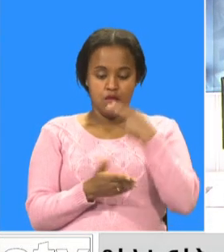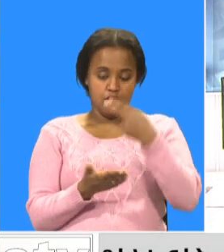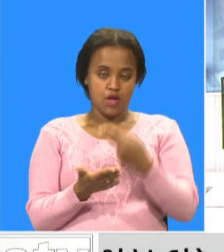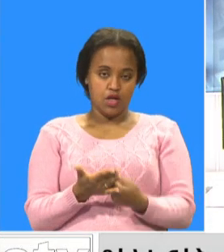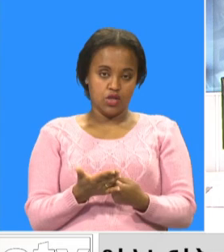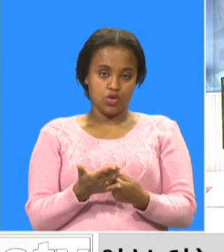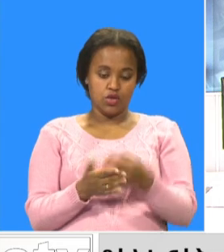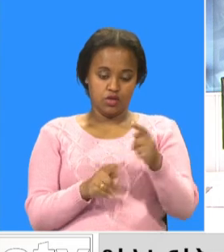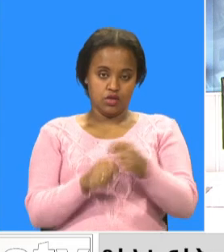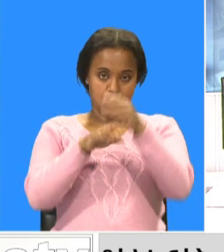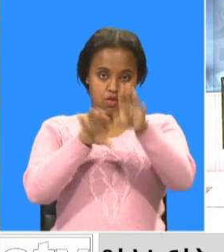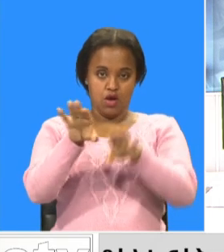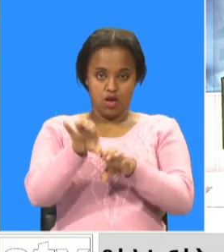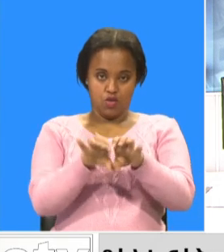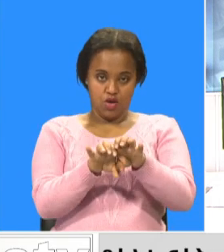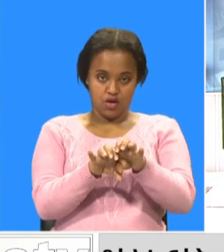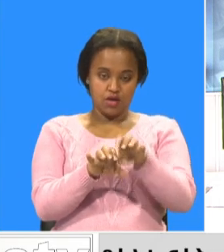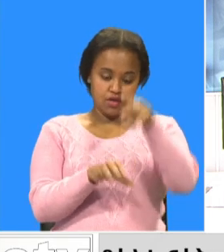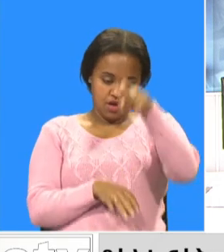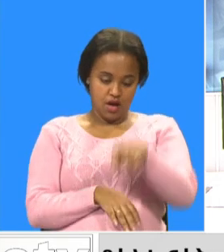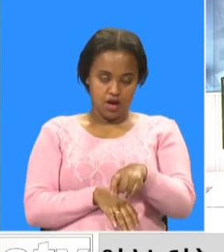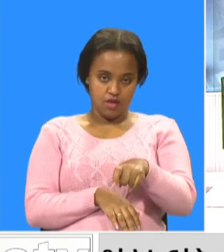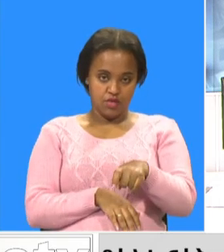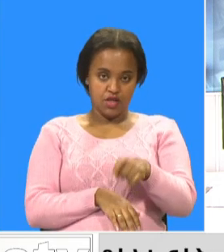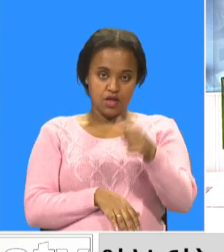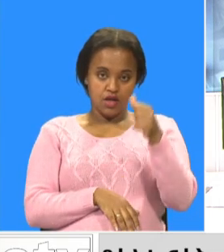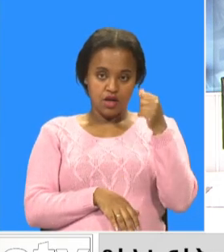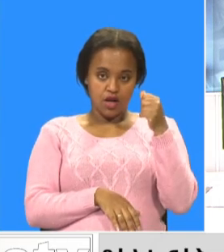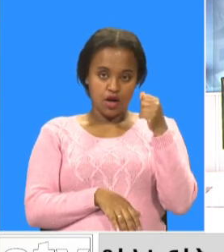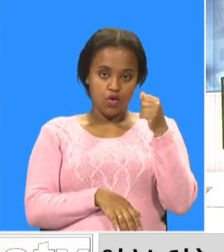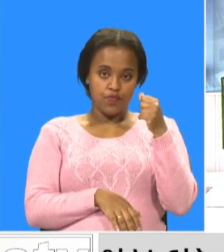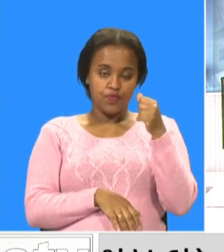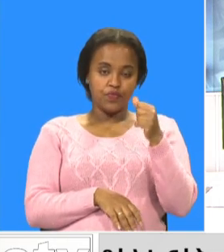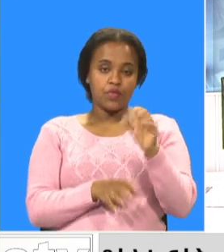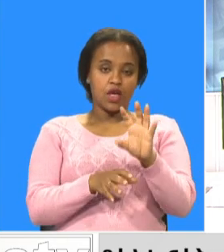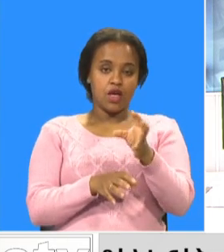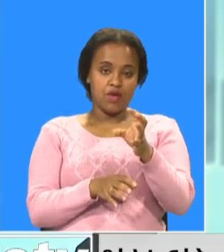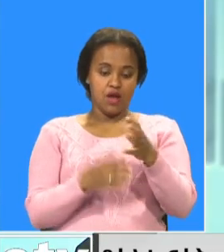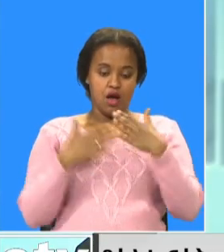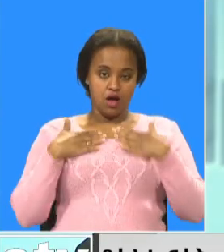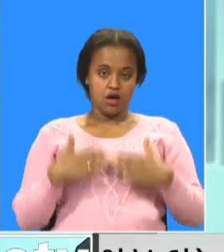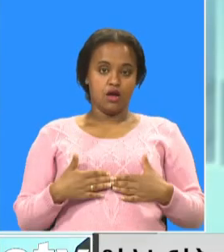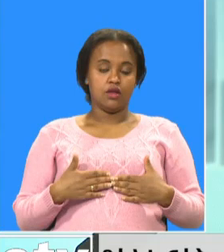መረጃዎች ተግባራዊ ማድረግ አለበት ማለት ነው። ሌላው የሚዲያ አካላት